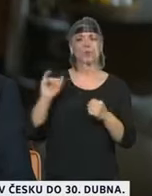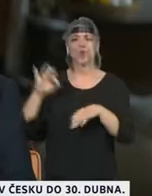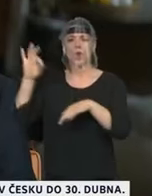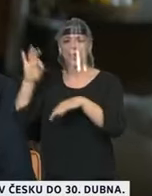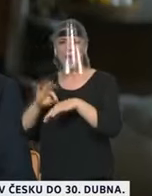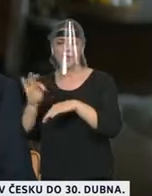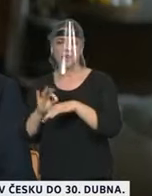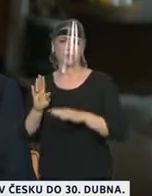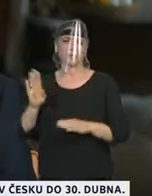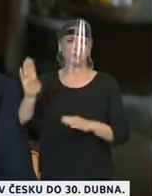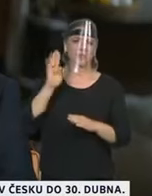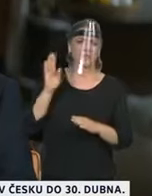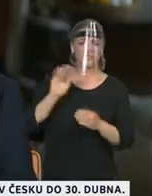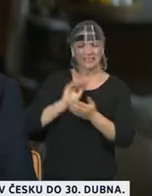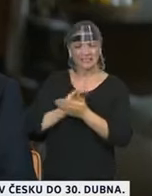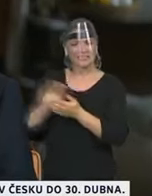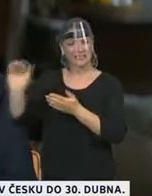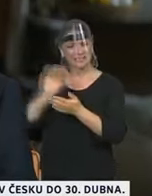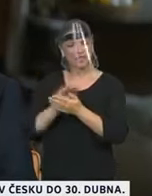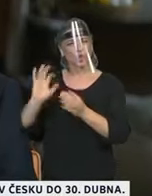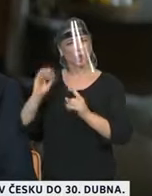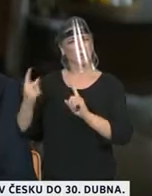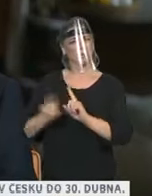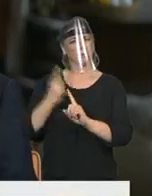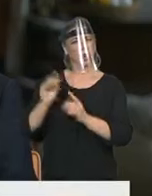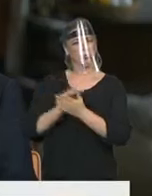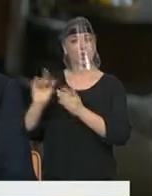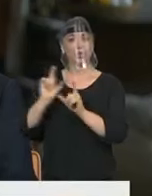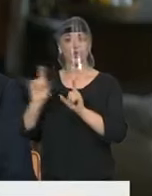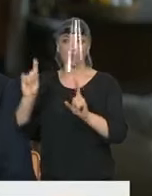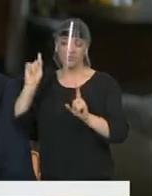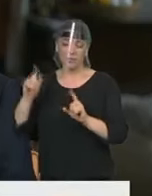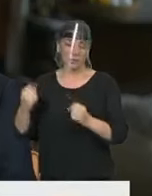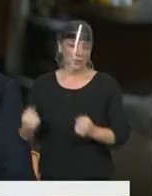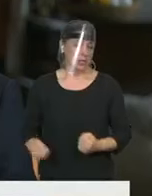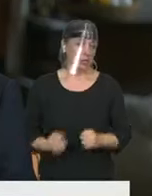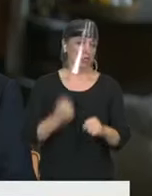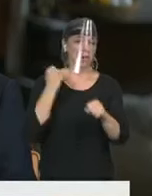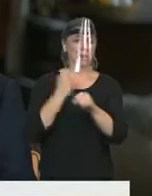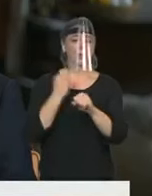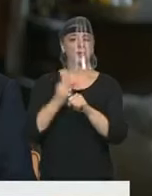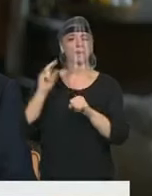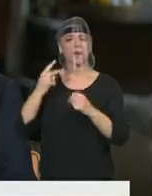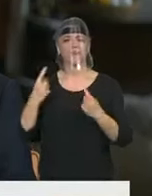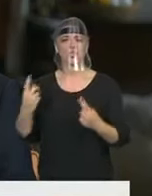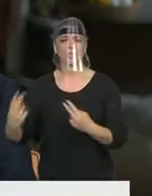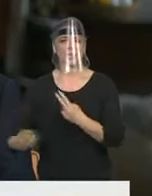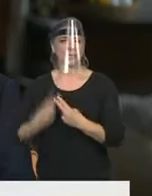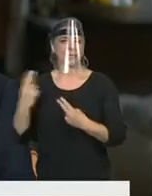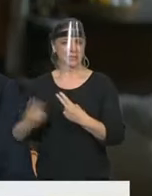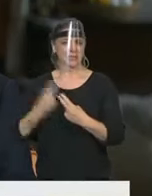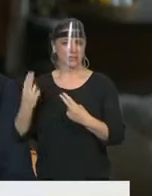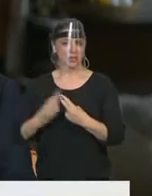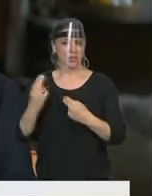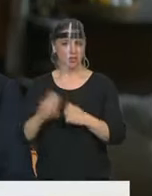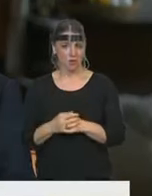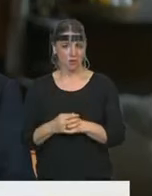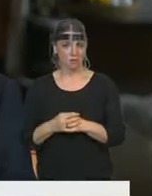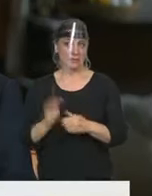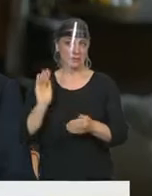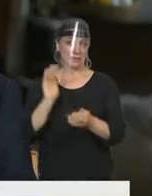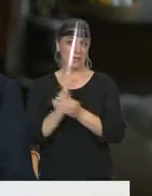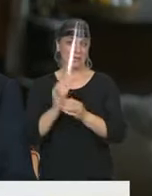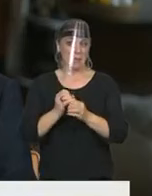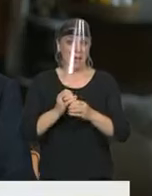podmínky pro jejich náročnou, obětavou a rizikovou práci. Podařilo se nám zpomalit šíření